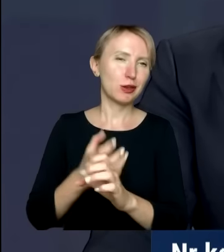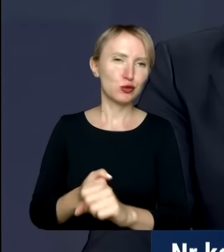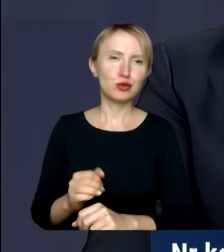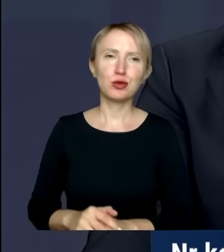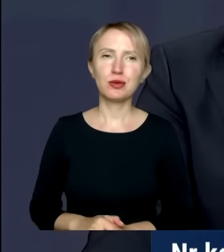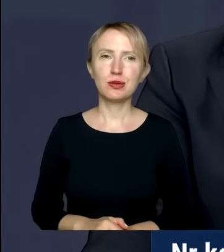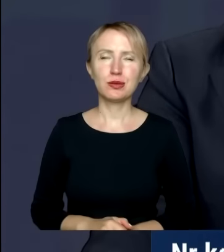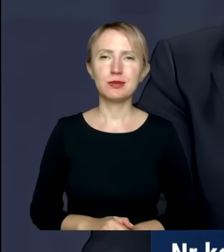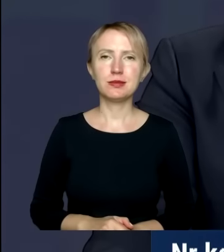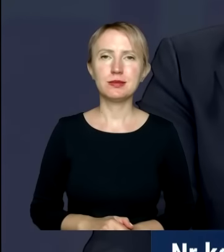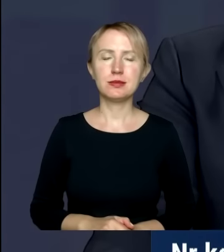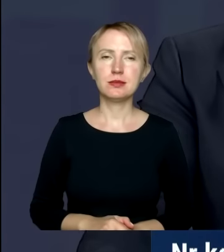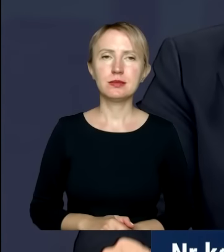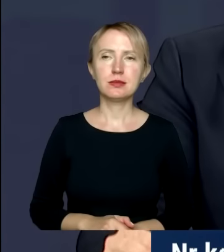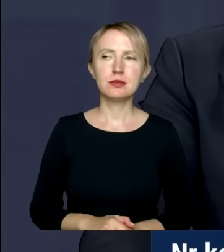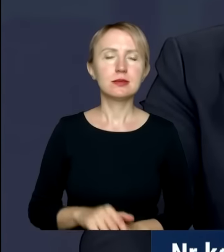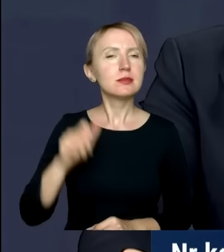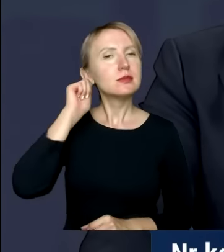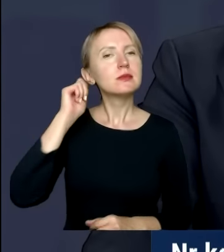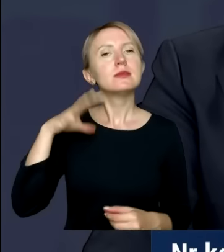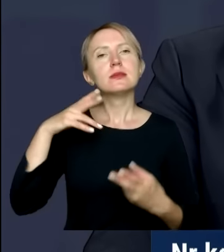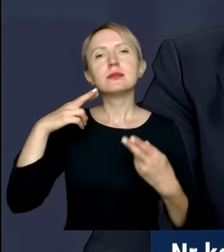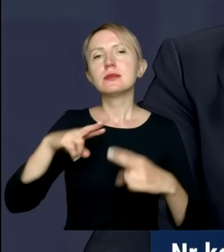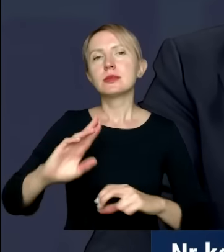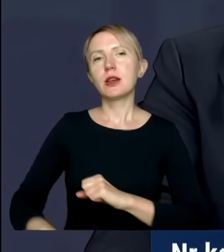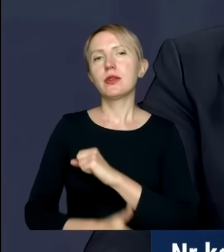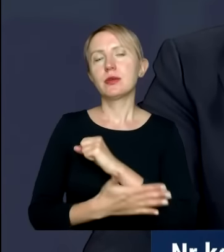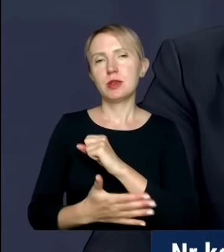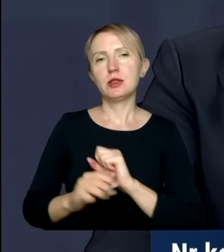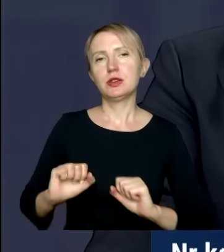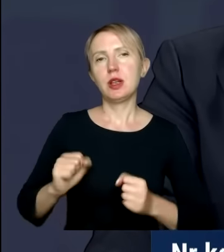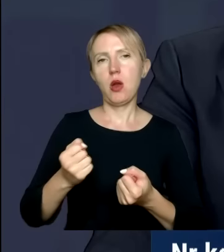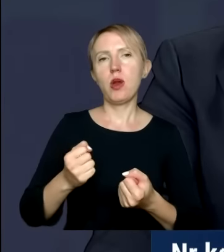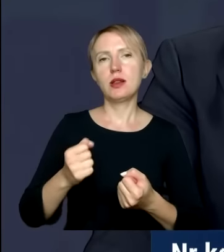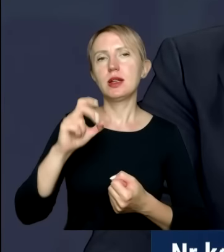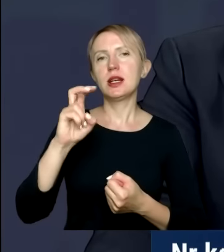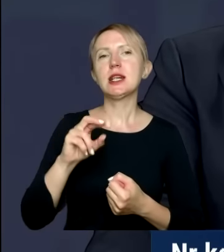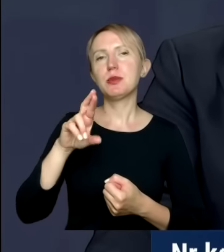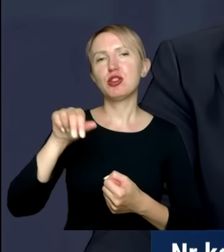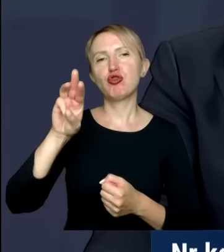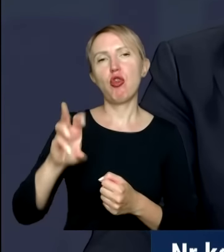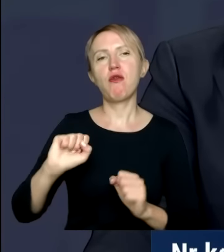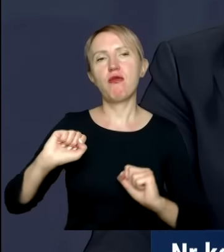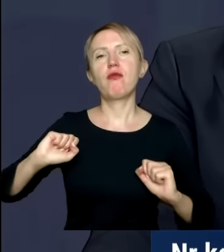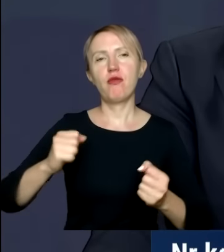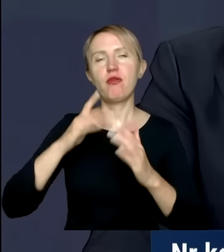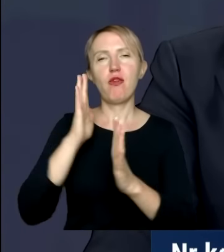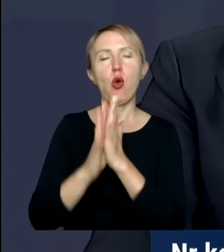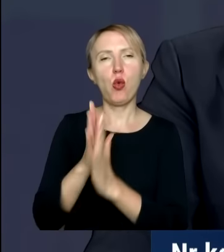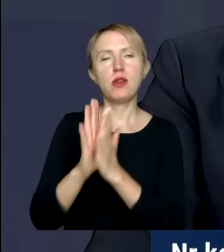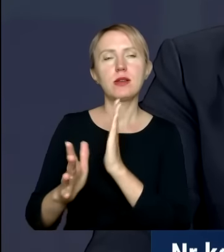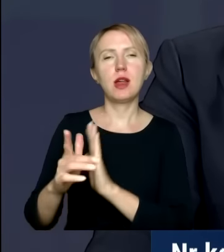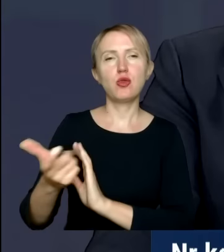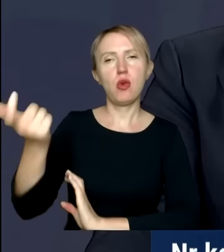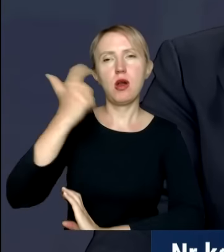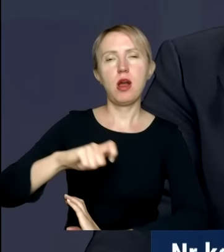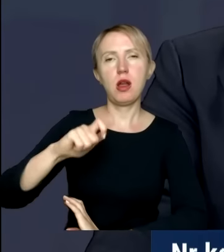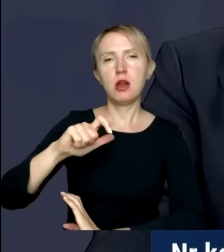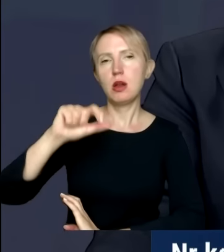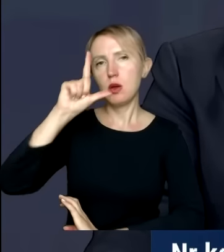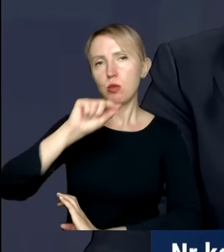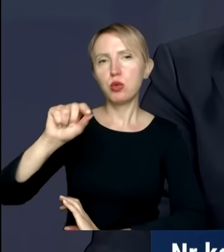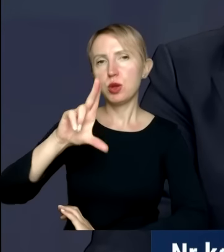aresztowanie uczestniczyła w wspieraniu operacji hybrydowej tej wojny hybrydowej którą wypowiedział nam Putin i Łukaszenka na naszej wschodniej